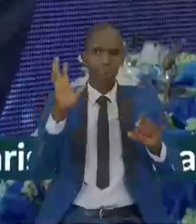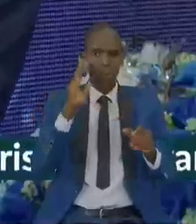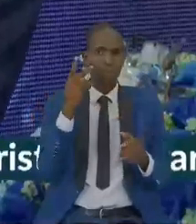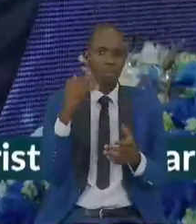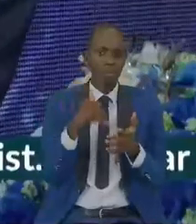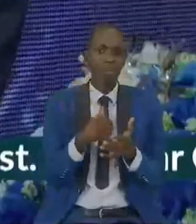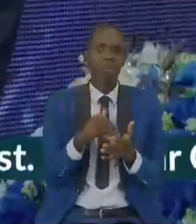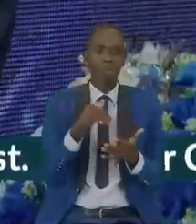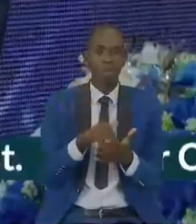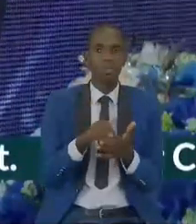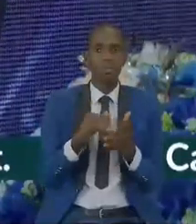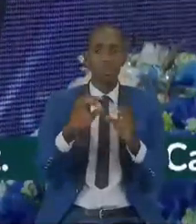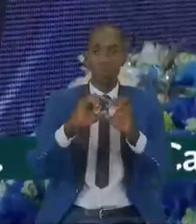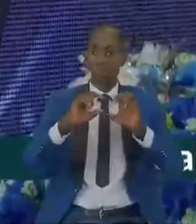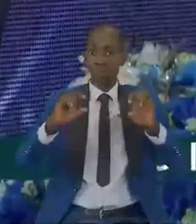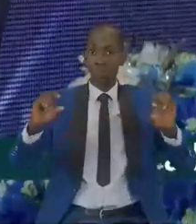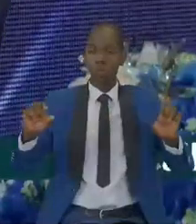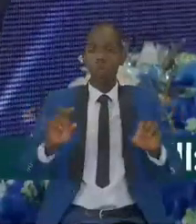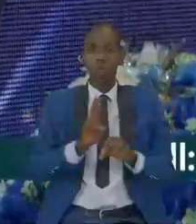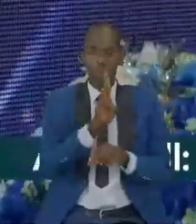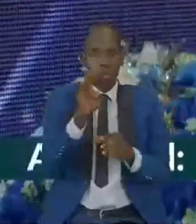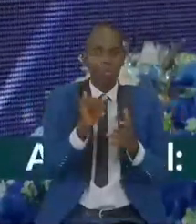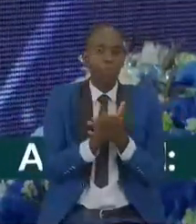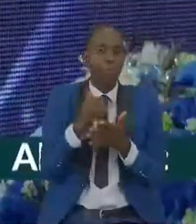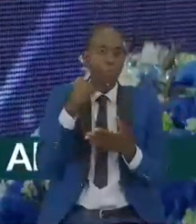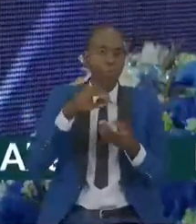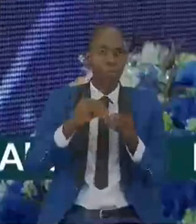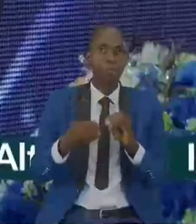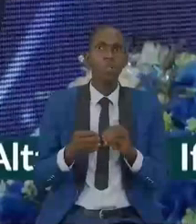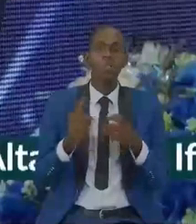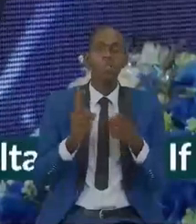téléphone, aussi bien que votre adresse, par